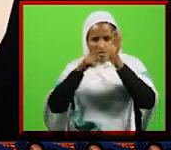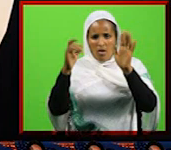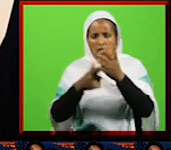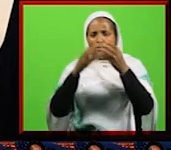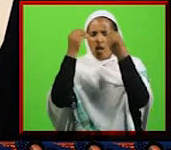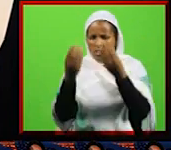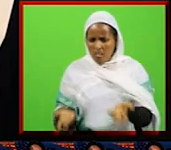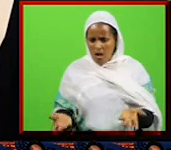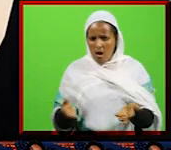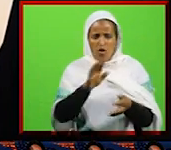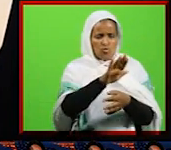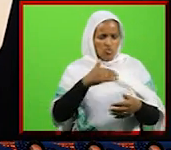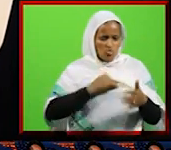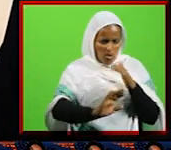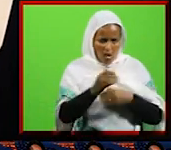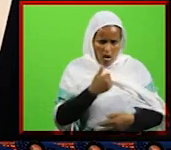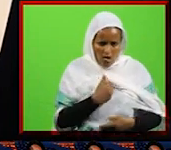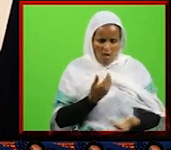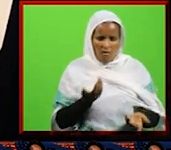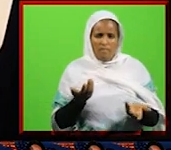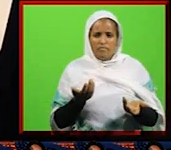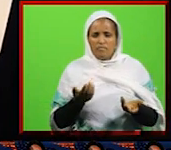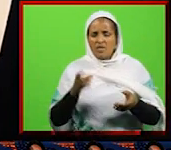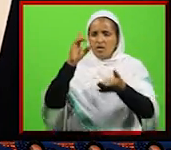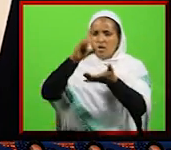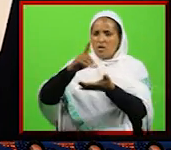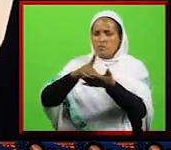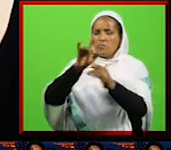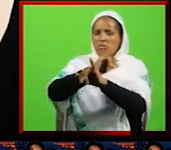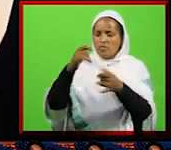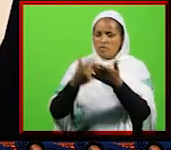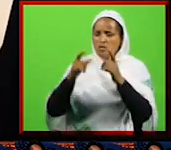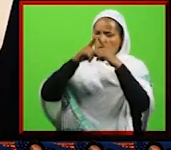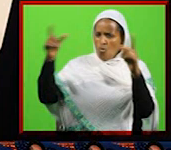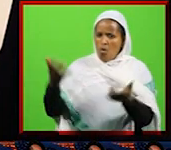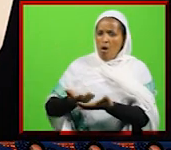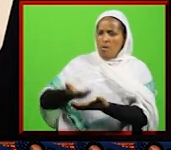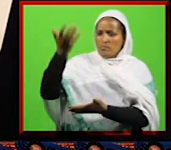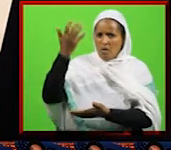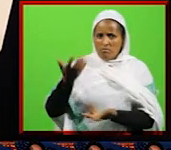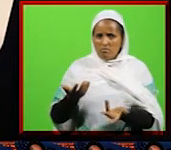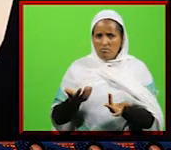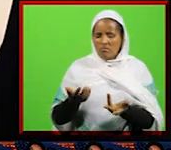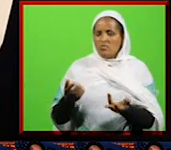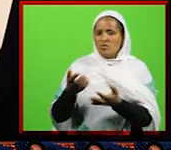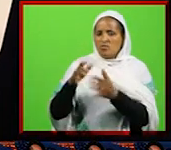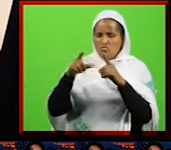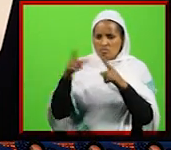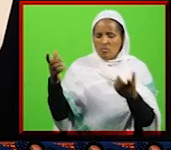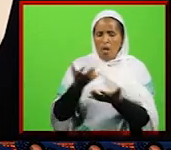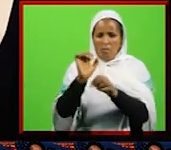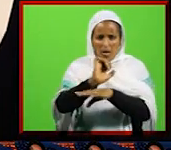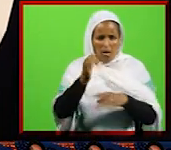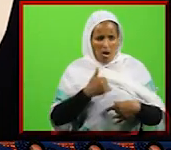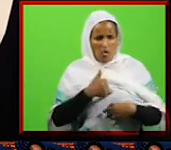ጊዜ ሽምግልናችንም ይገለጹ አሉ። ምን አጥታችሁ ነው ልጆች ወልዳችኋን እንደ ከተማውም እዚህ ተለልቆችን ሀብቶች ማለት ተለልቅ